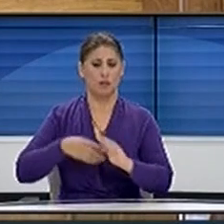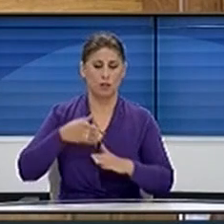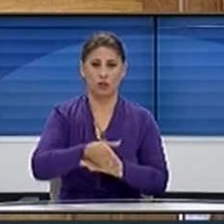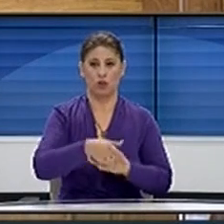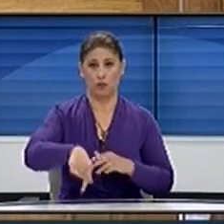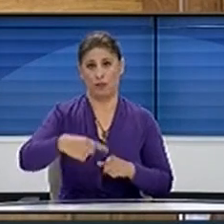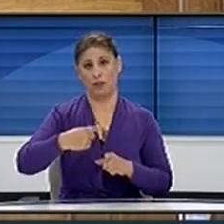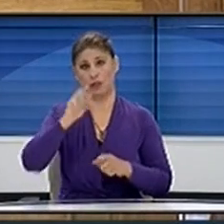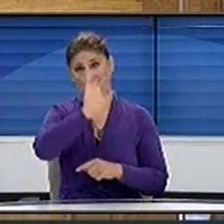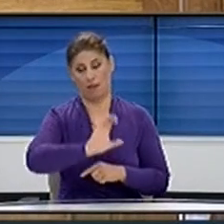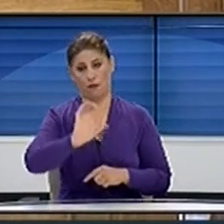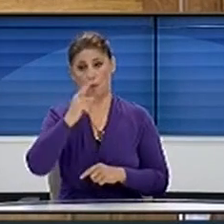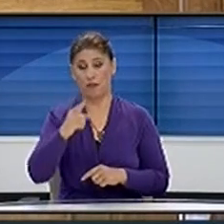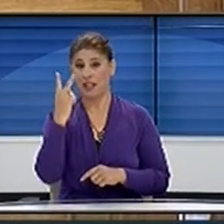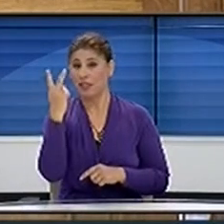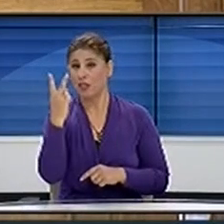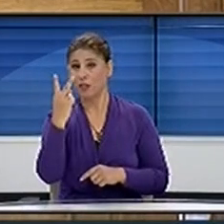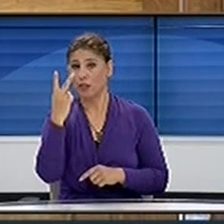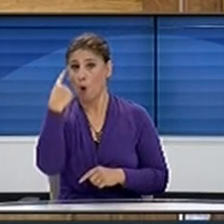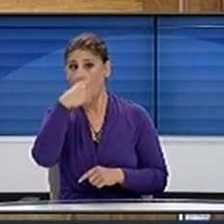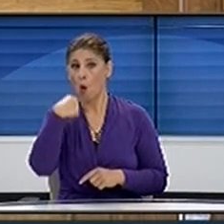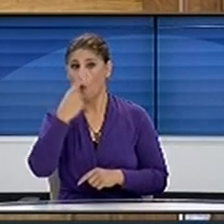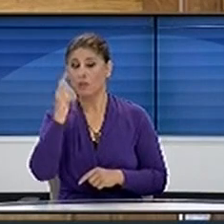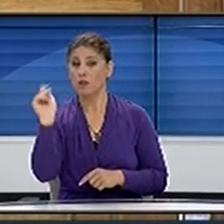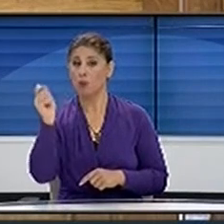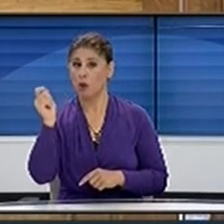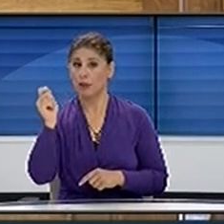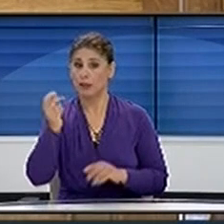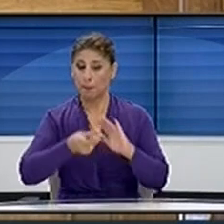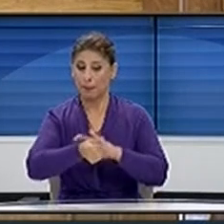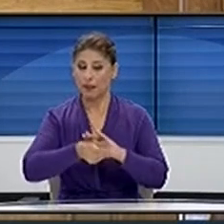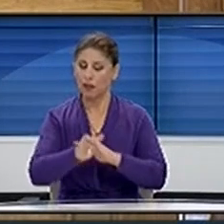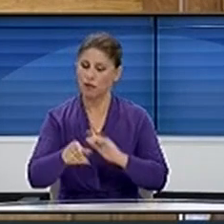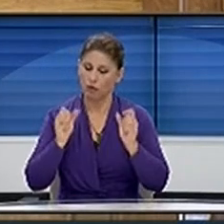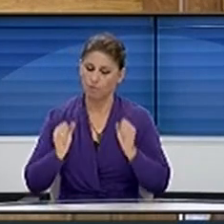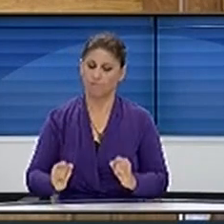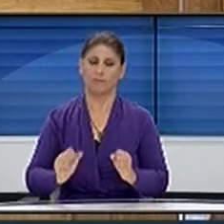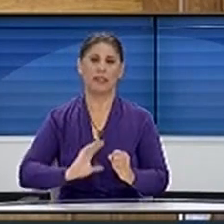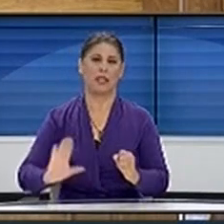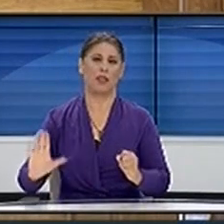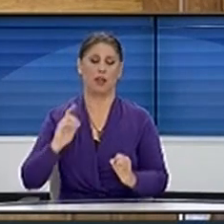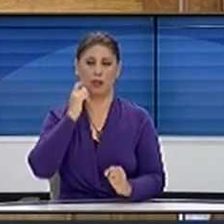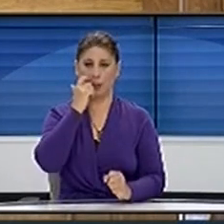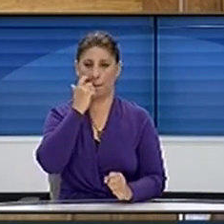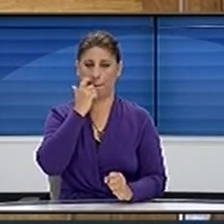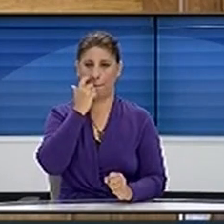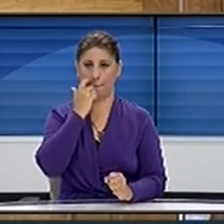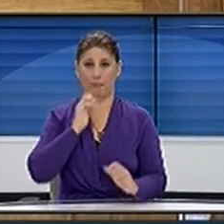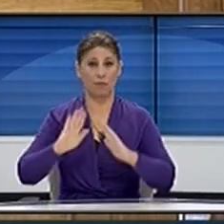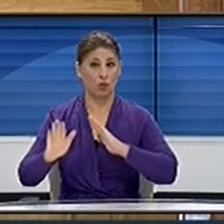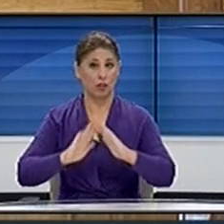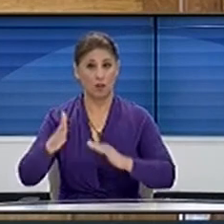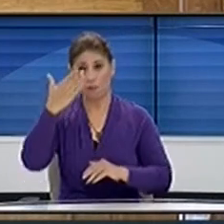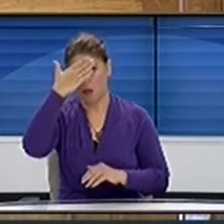της πολιτικής μας για το μεταναστευτικό. Και αυτές θα μείνουν σταθερές. Προστατεύουμε τους